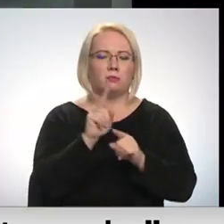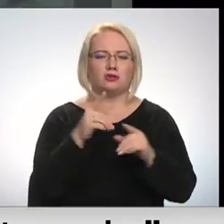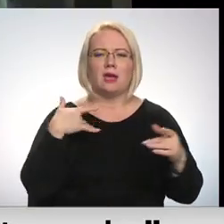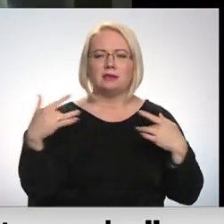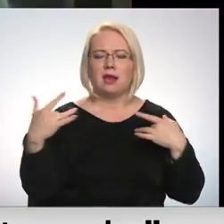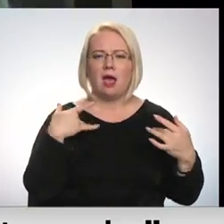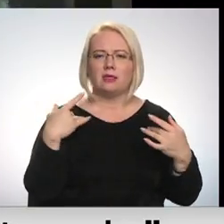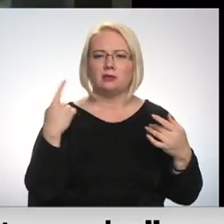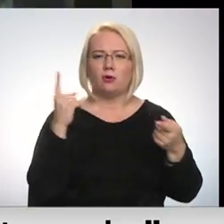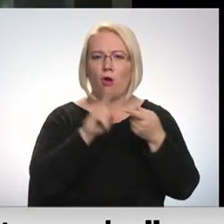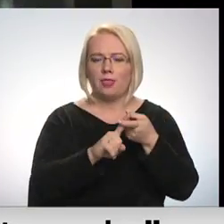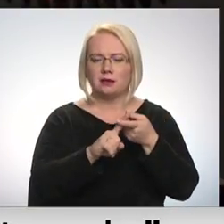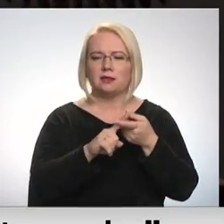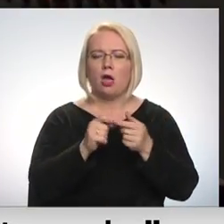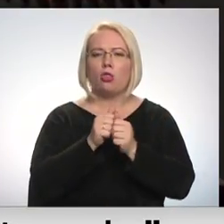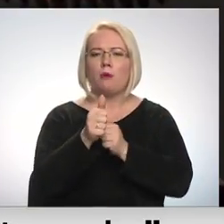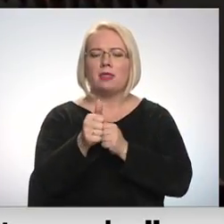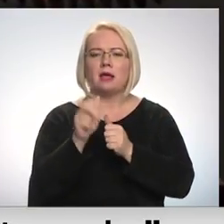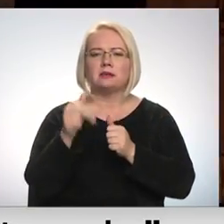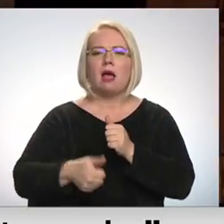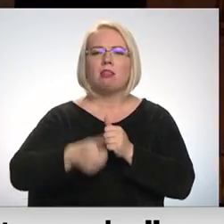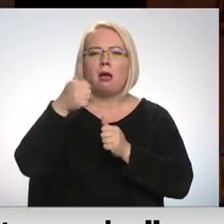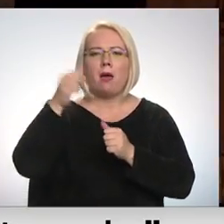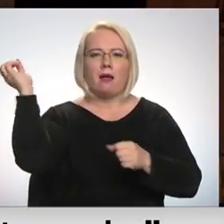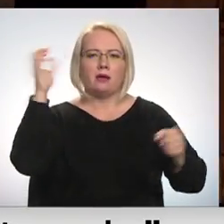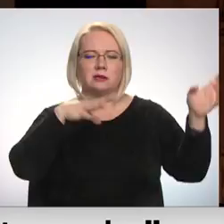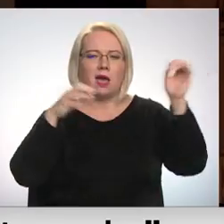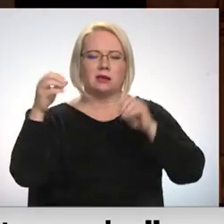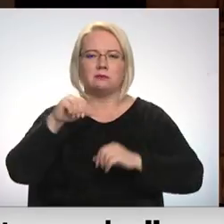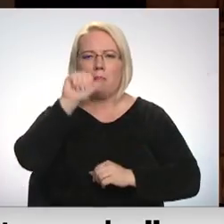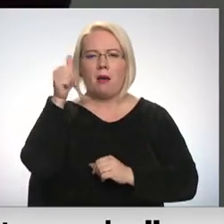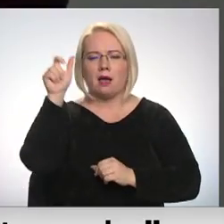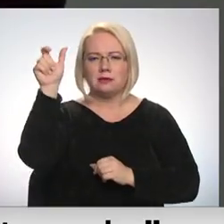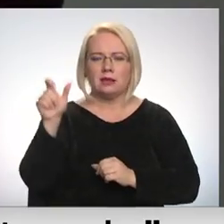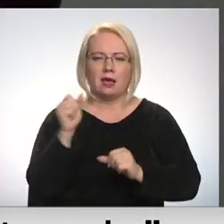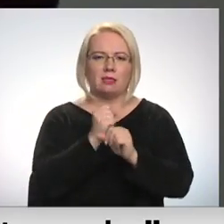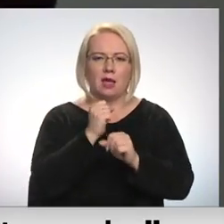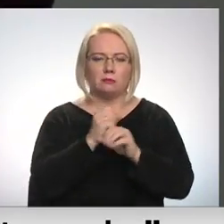kontekstā ir nominēts kategorijā labākais gaismu mākslinieka darbs muzikālajā teātrī.